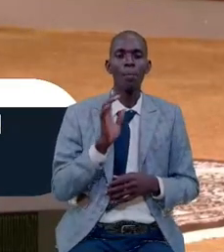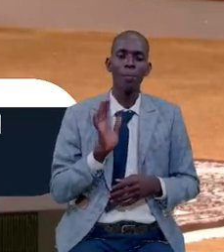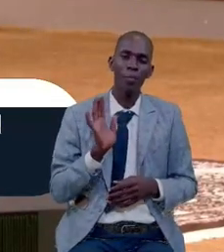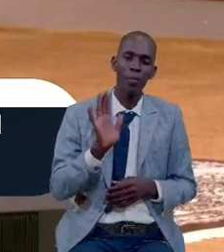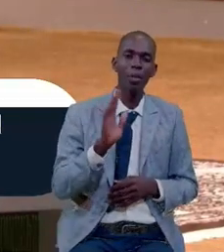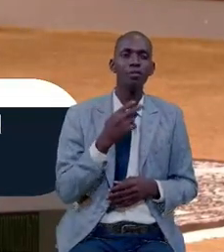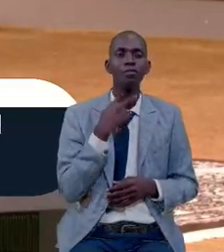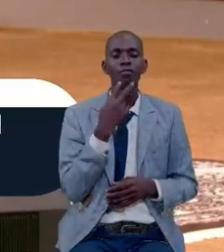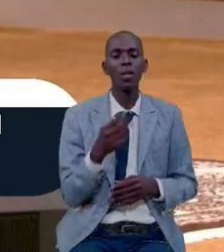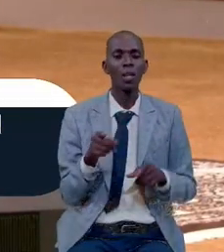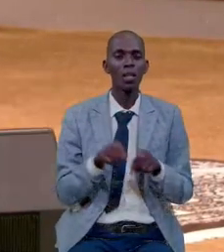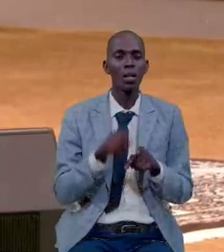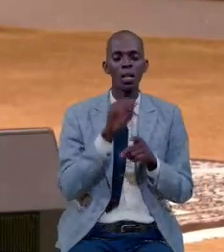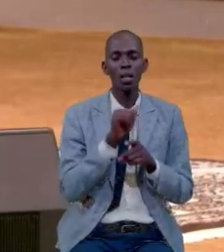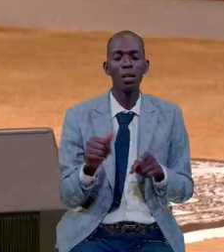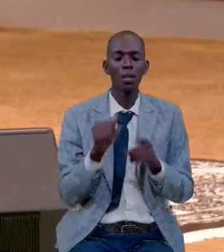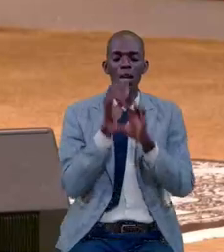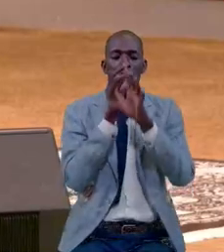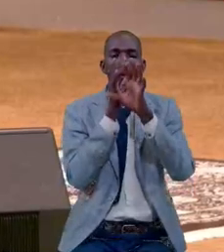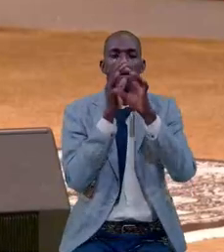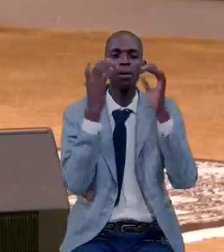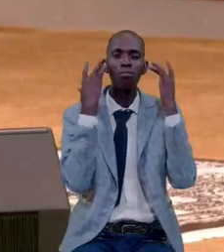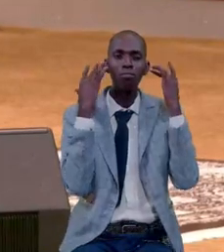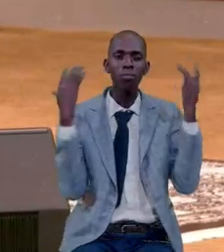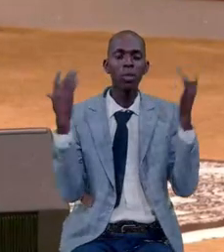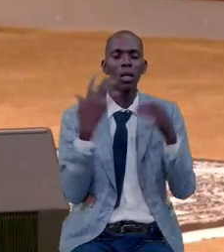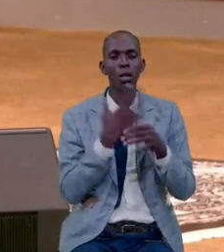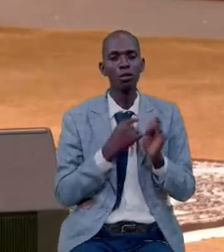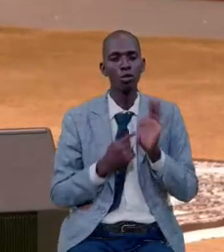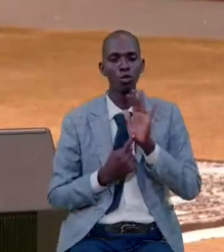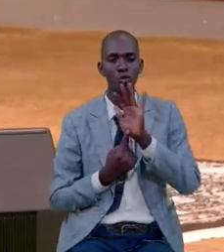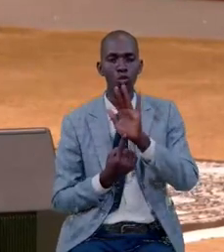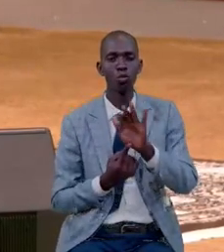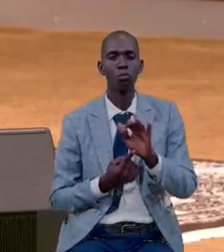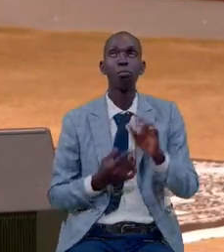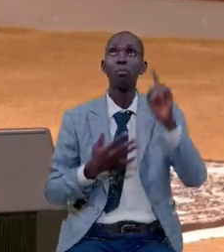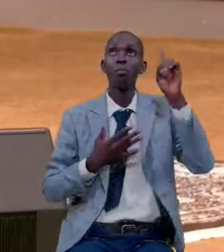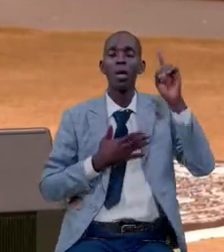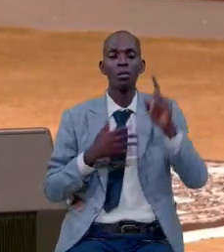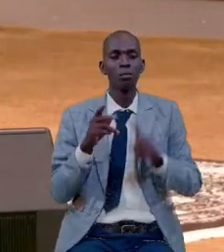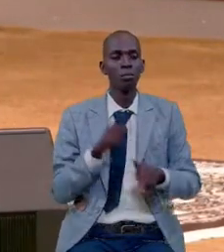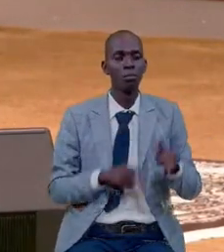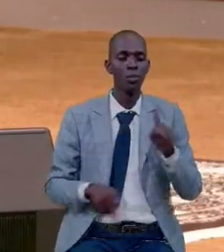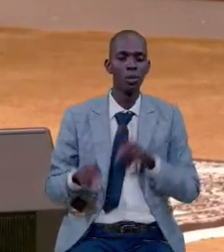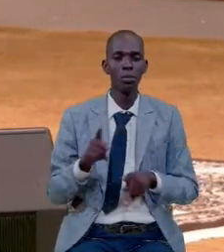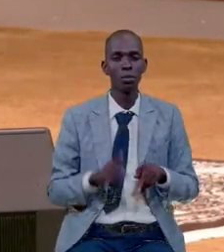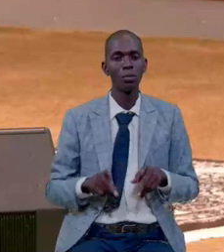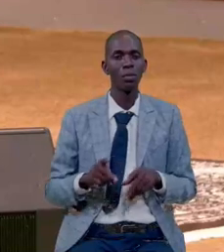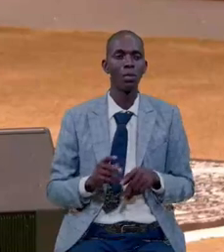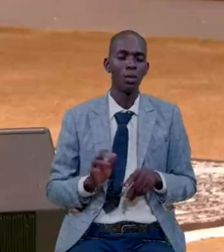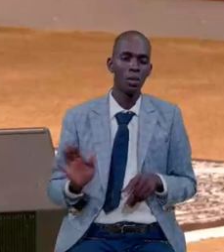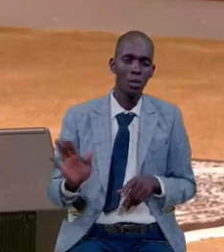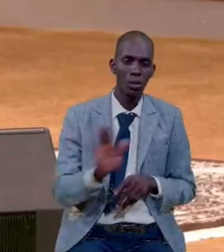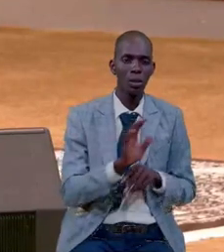voix comme une trompette et annonce à mon peuple ses